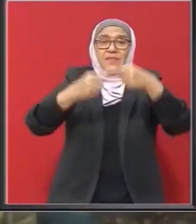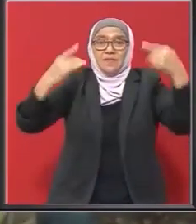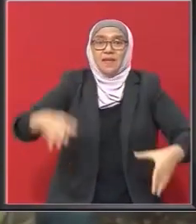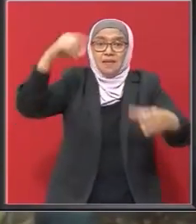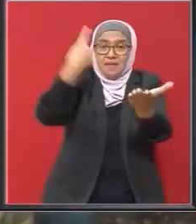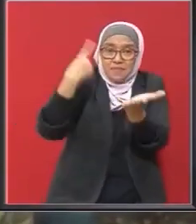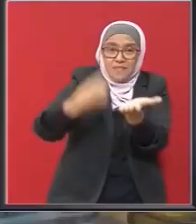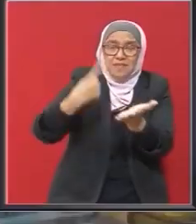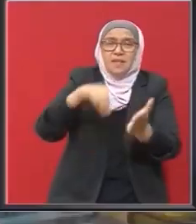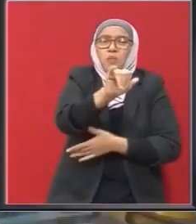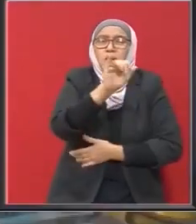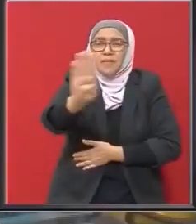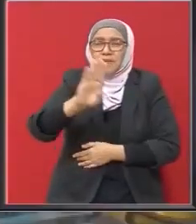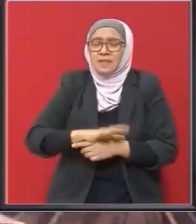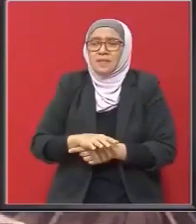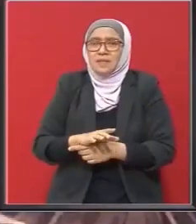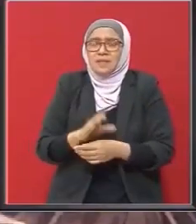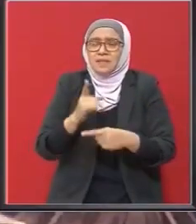discussion.